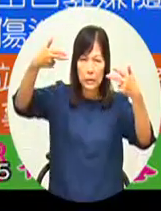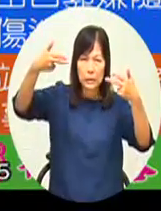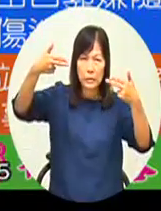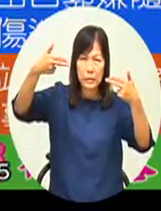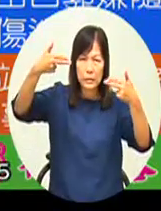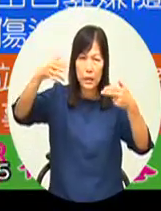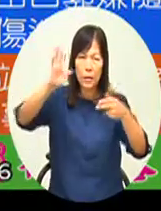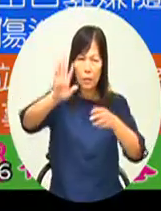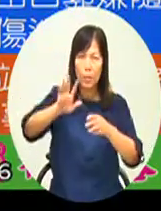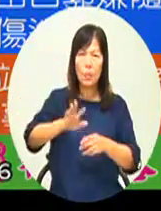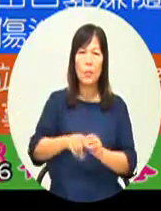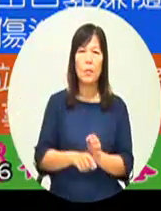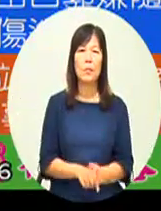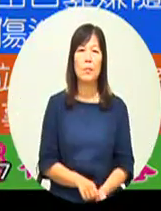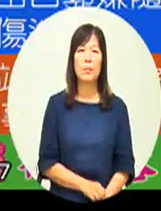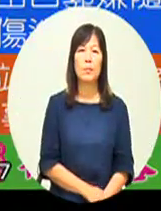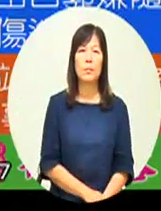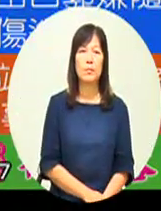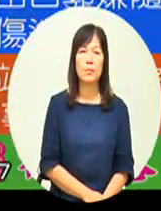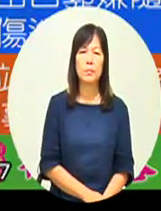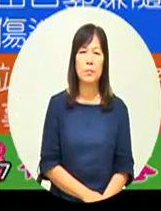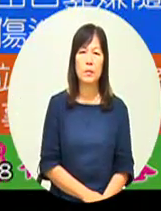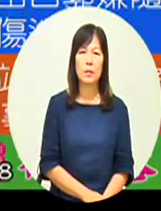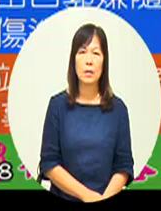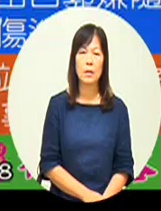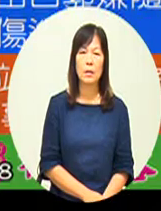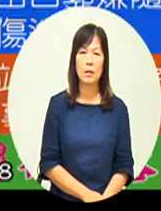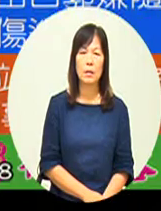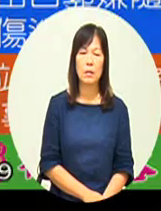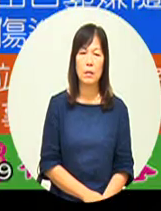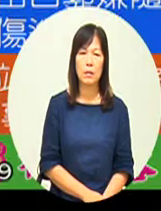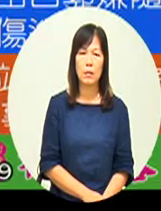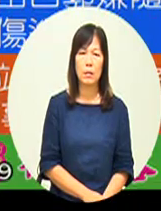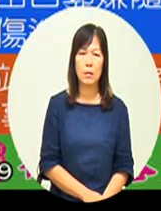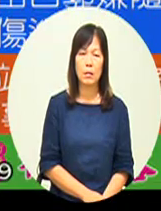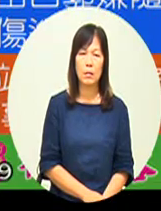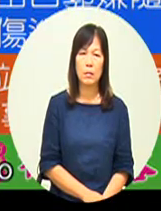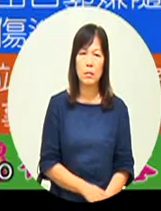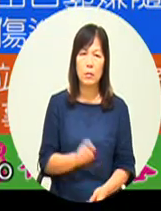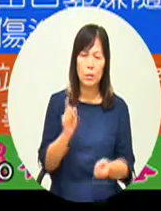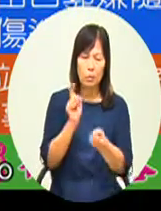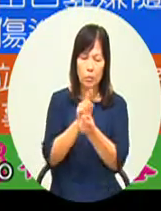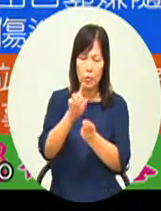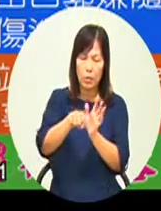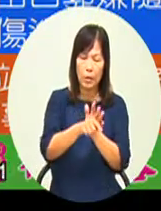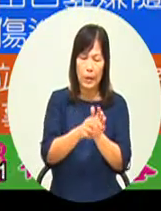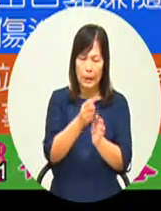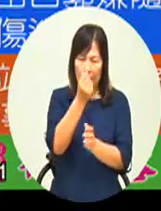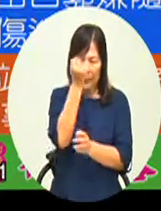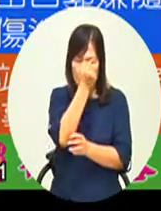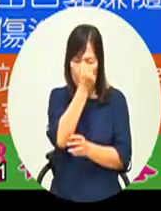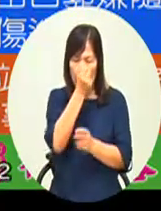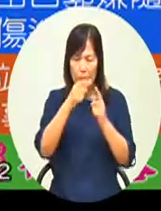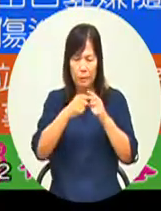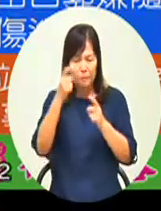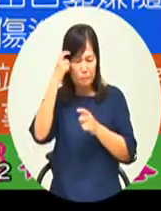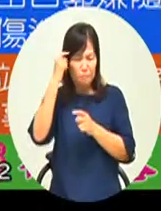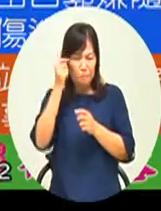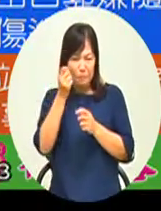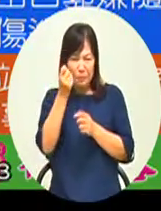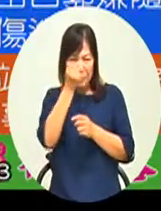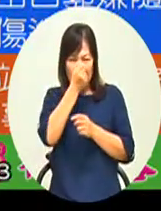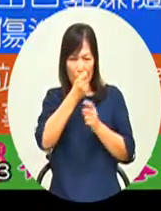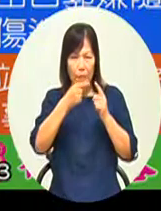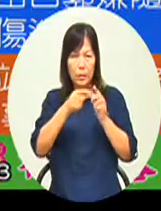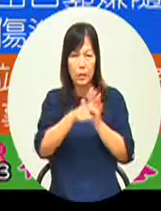视器啦哈、哦，这绝对对哈，遐、哦、犯罪哈、哦，想要犯罪的人一定有